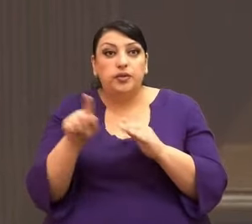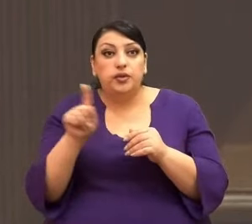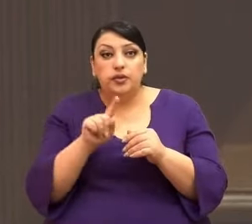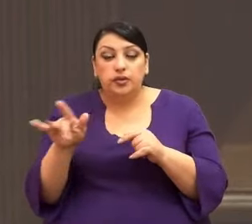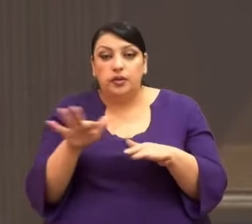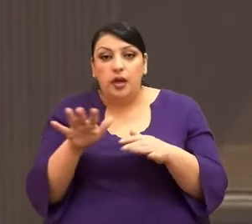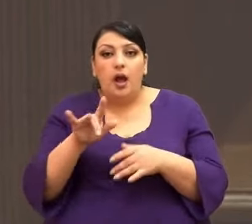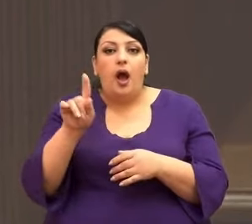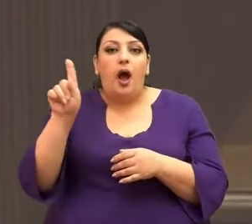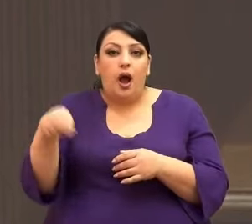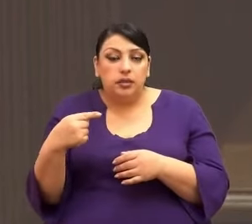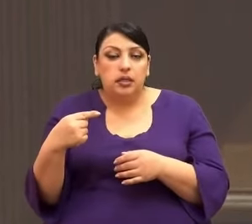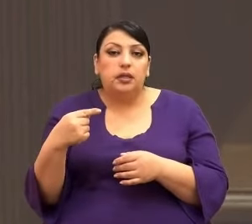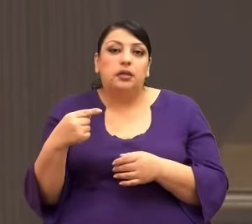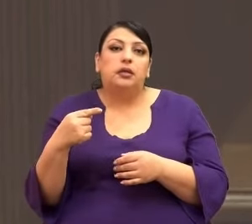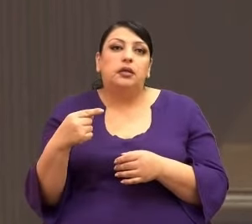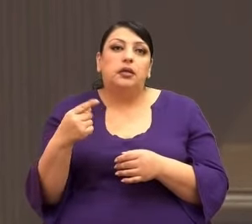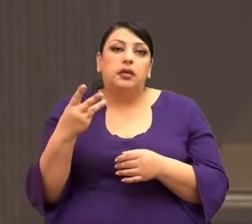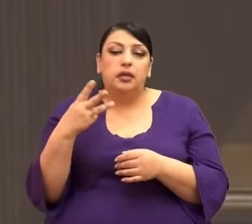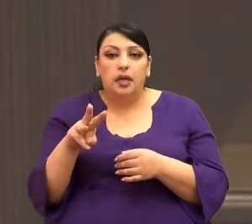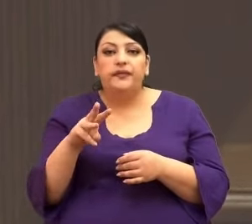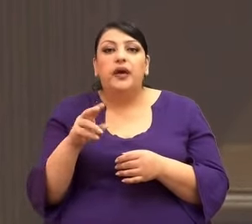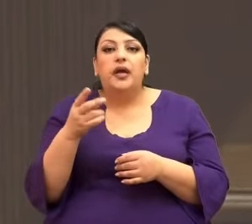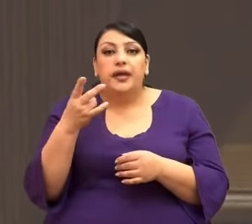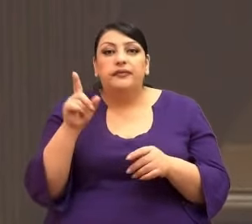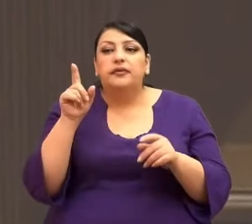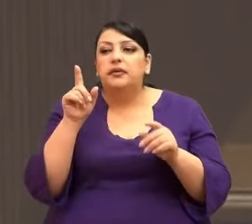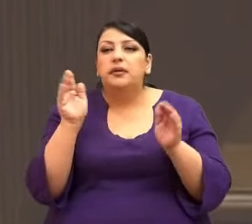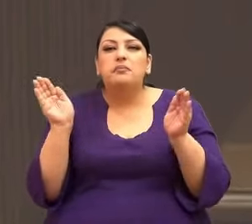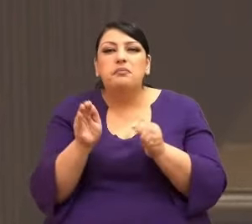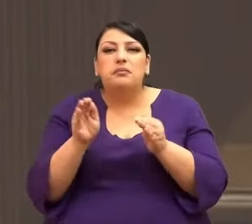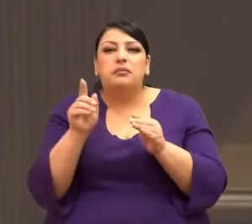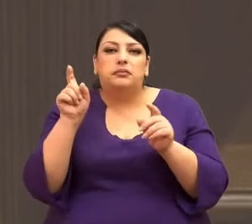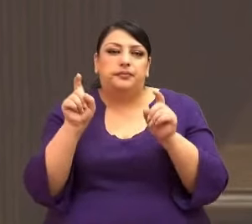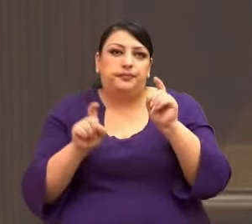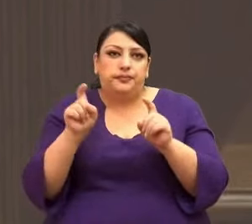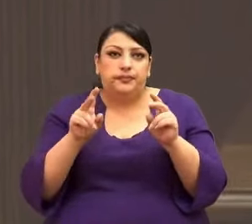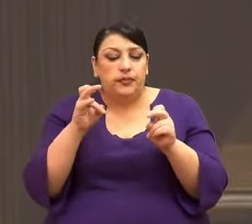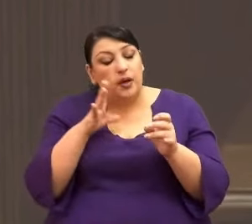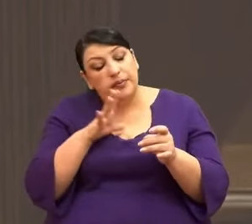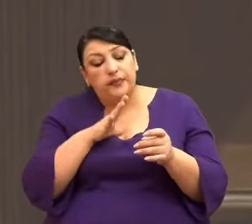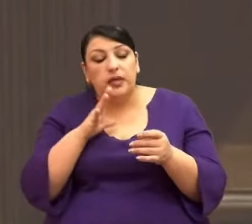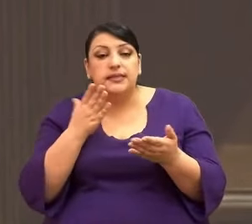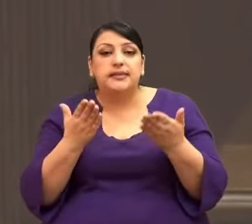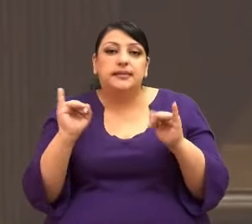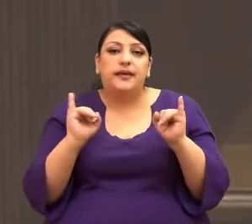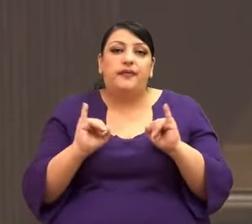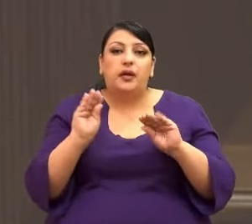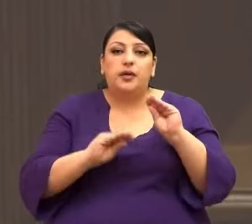շրջանառության հարկի համակարգը և միկրոձեռնարկատիրության հարկման համակարգը։ Կարող է ձևակերպումը մի փոքր այլ լինի, բայց այդ